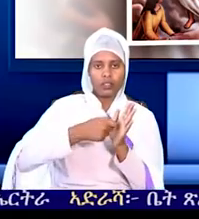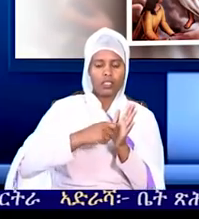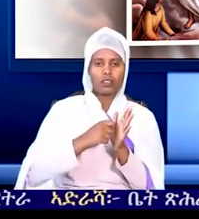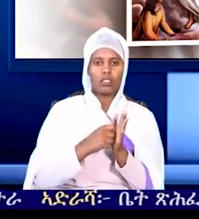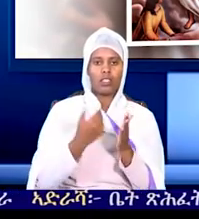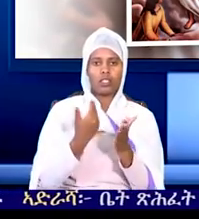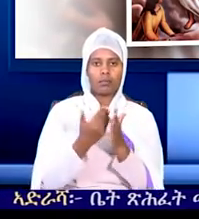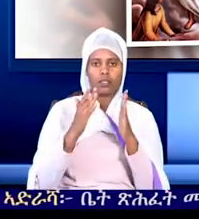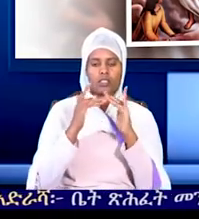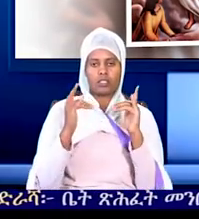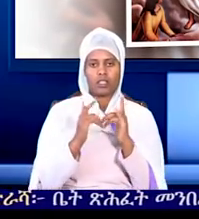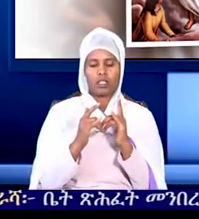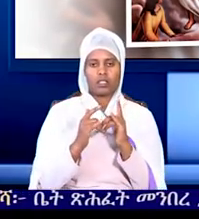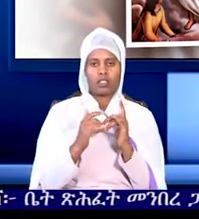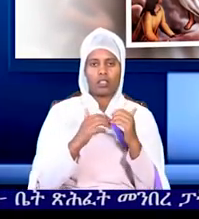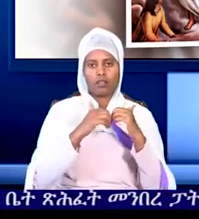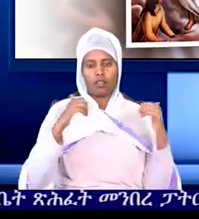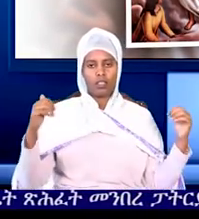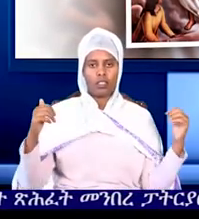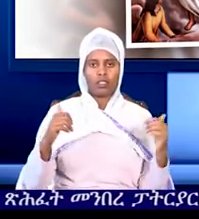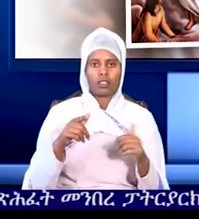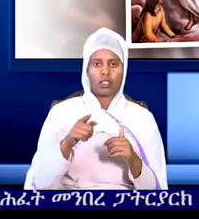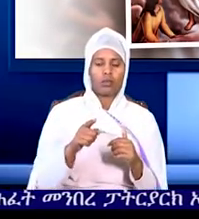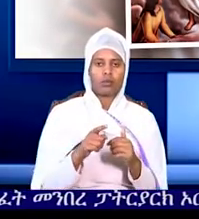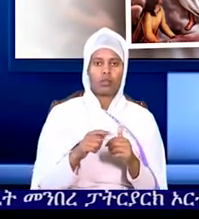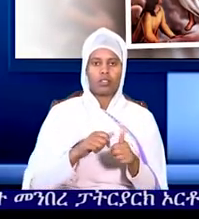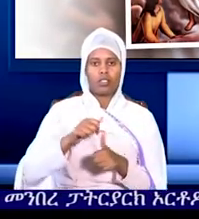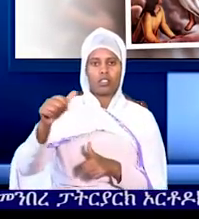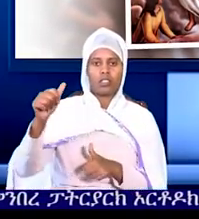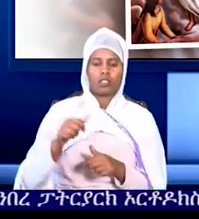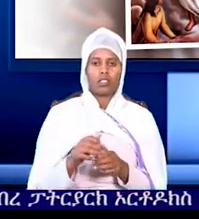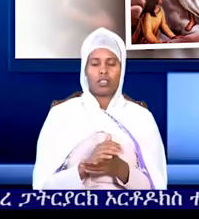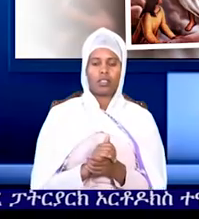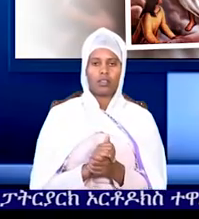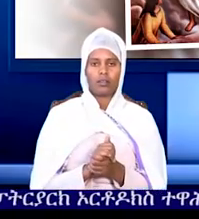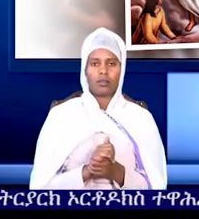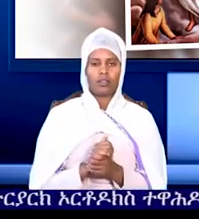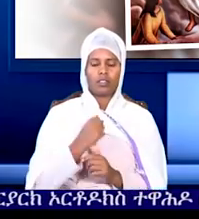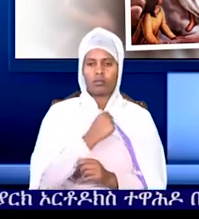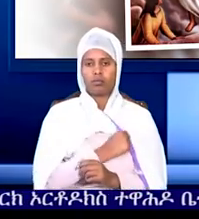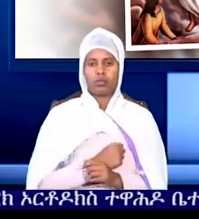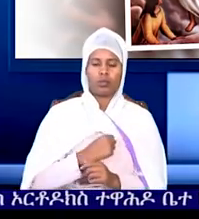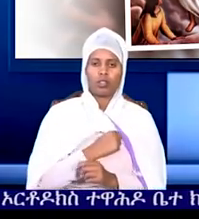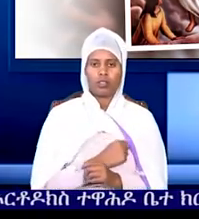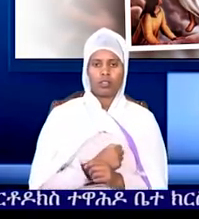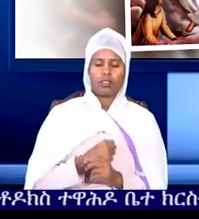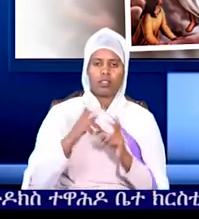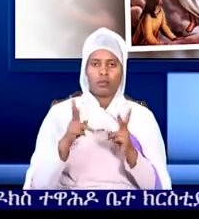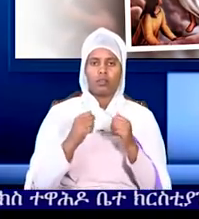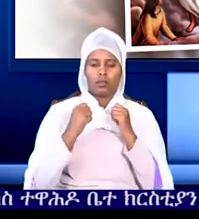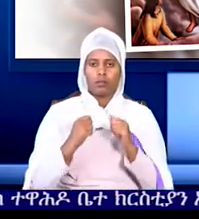ኣብ ገዛና ተዓፂና ካብ ቤተ ክርስትያንና ተፈሊና ካብ ታቦት ኣምላኽ ርሒቕና ልከም